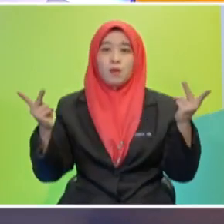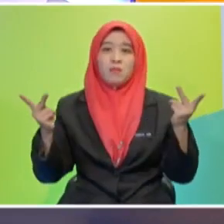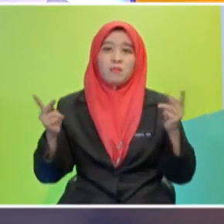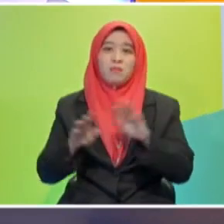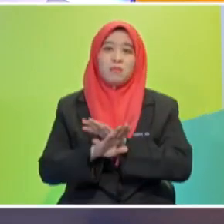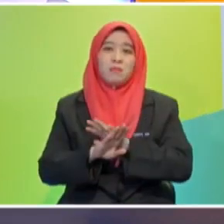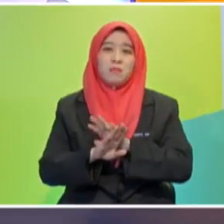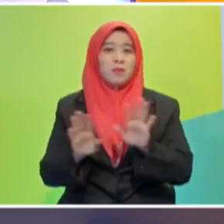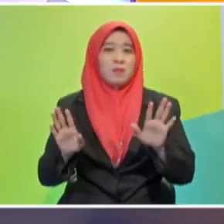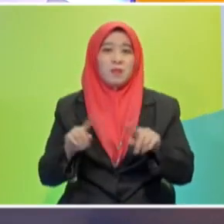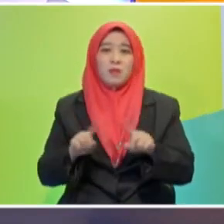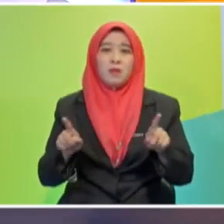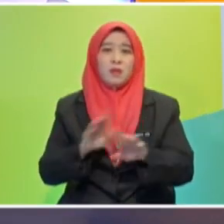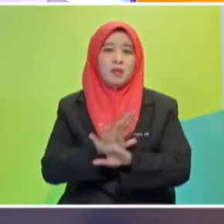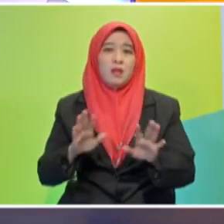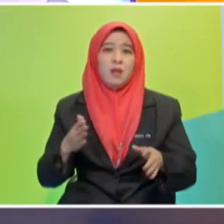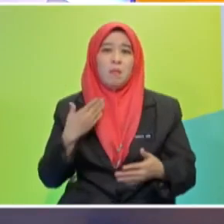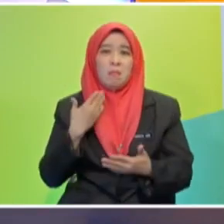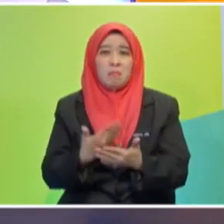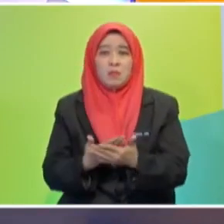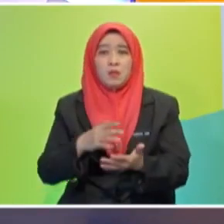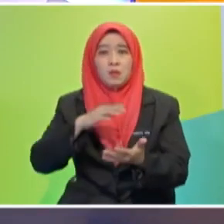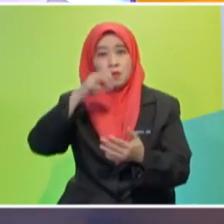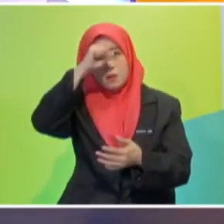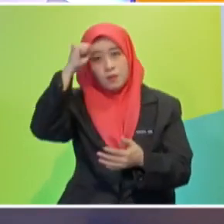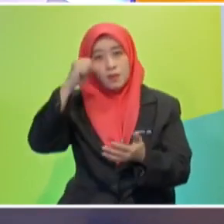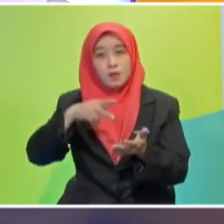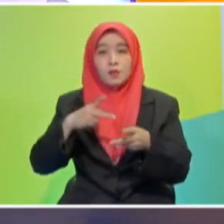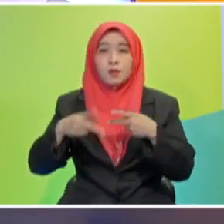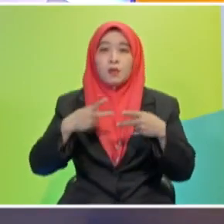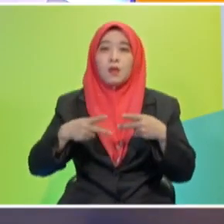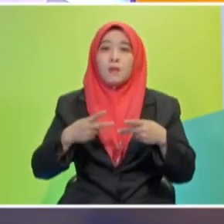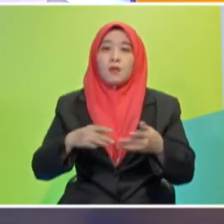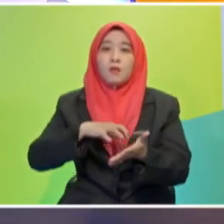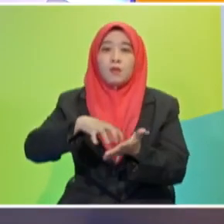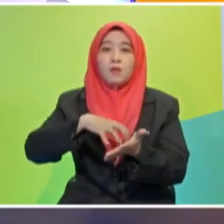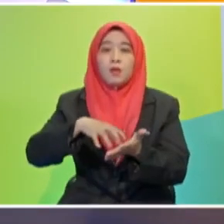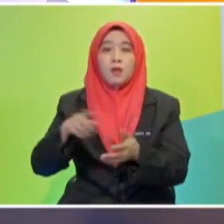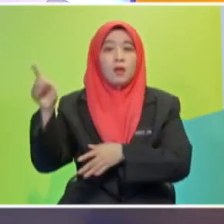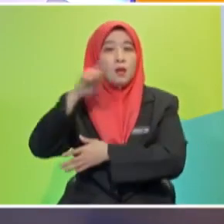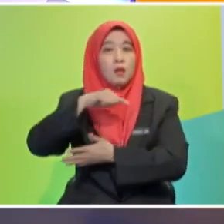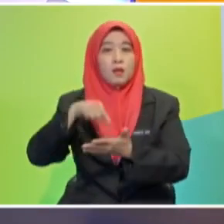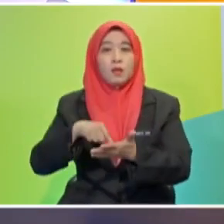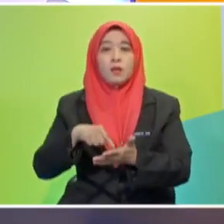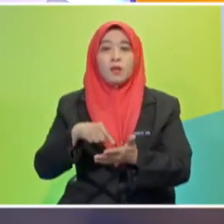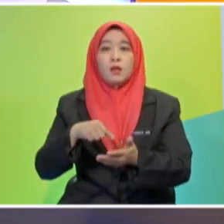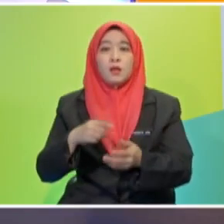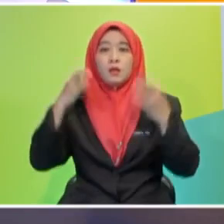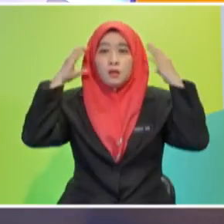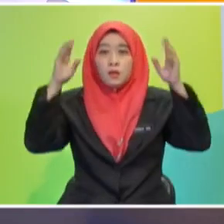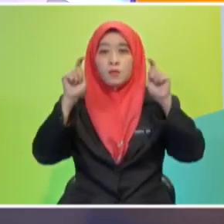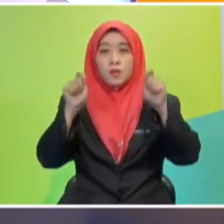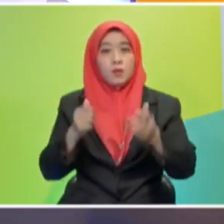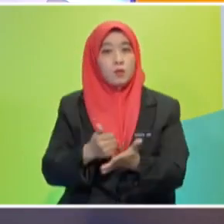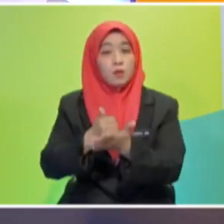Cikgu. Sebab kipas saya rosak tadi, Cikgu. Okey. Jadi hari ini Cikgu kena tolong saya untuk ajar macam mana komponen yang ada dalam kipas